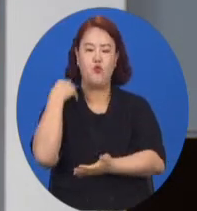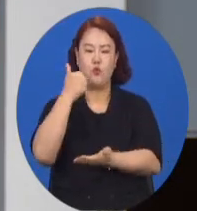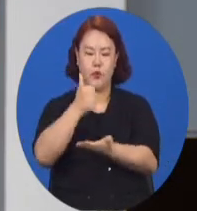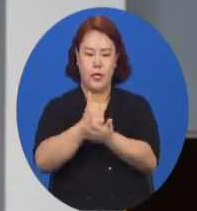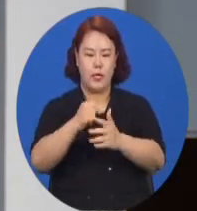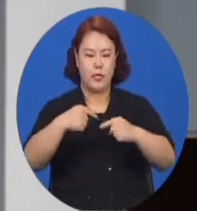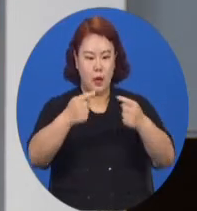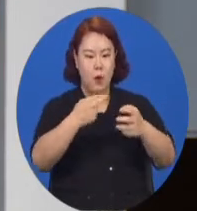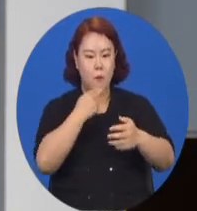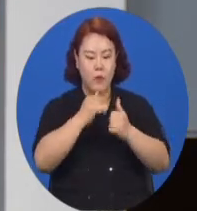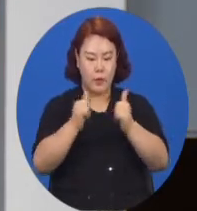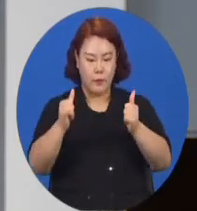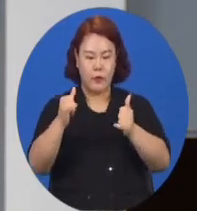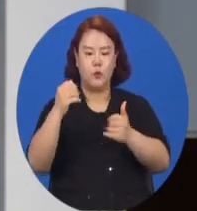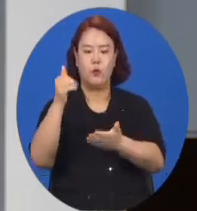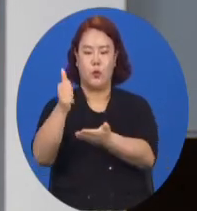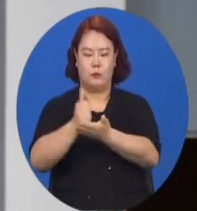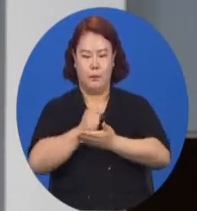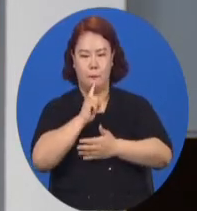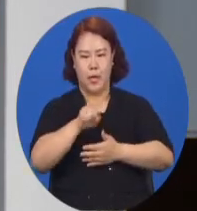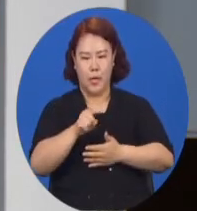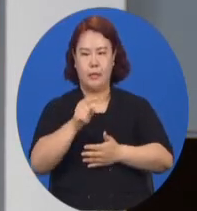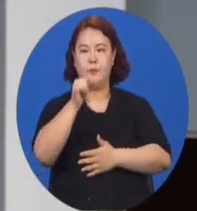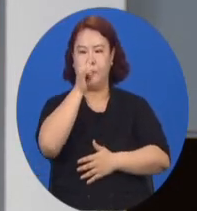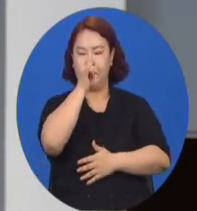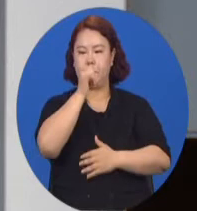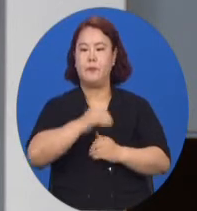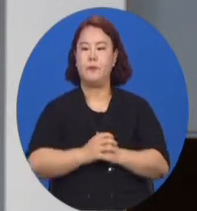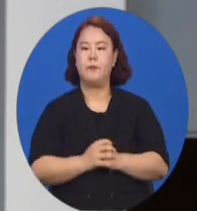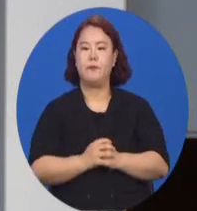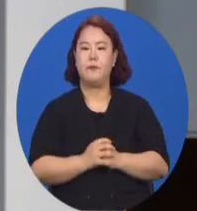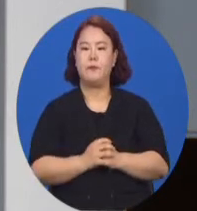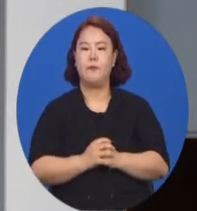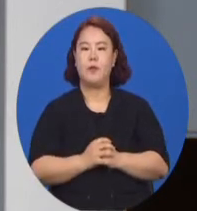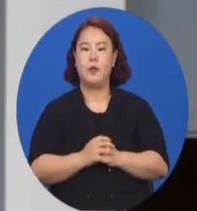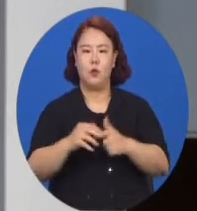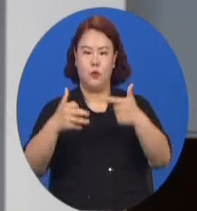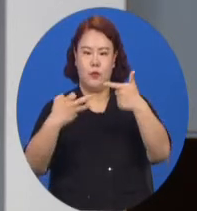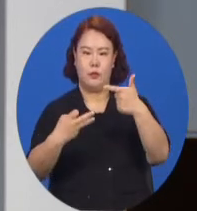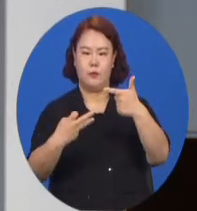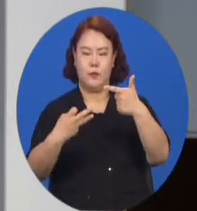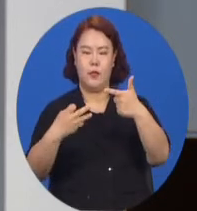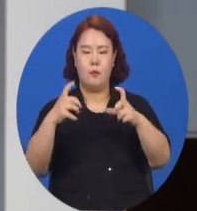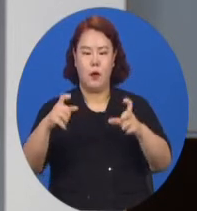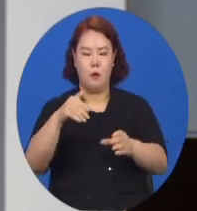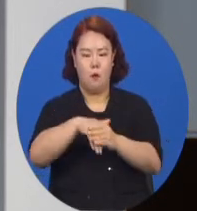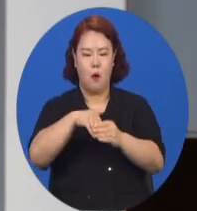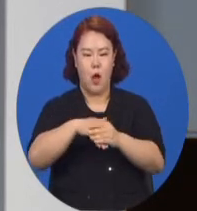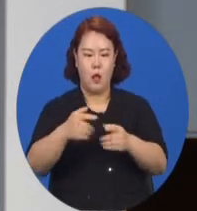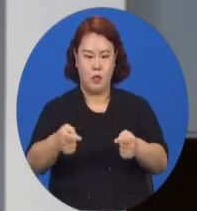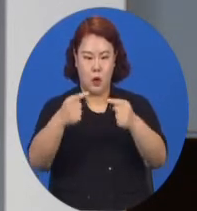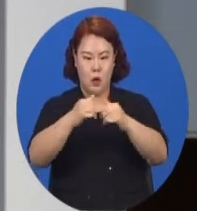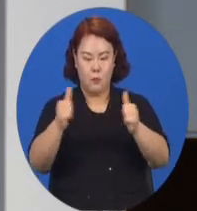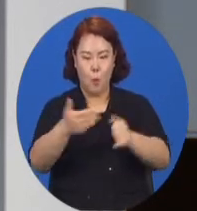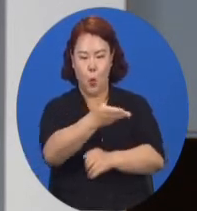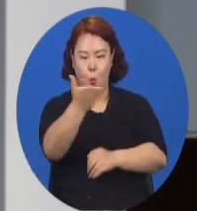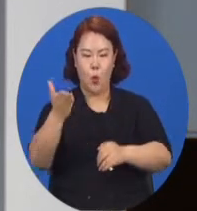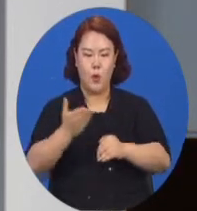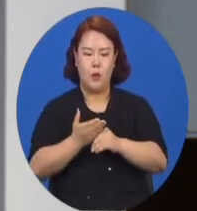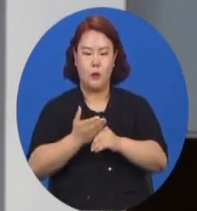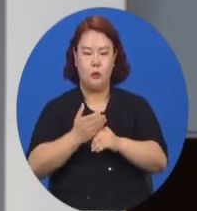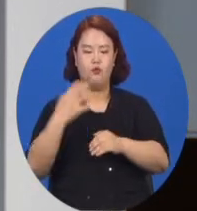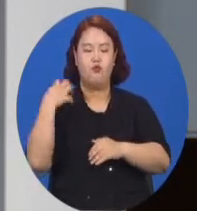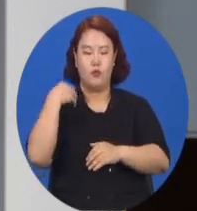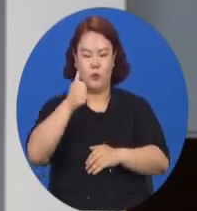사람은 손님이다라는 도산 안창호 선생의 말도 떠오르는데요. 자, 모쪼록 6.13 지방선거, 유권자 모두가 주인이 되는 그런